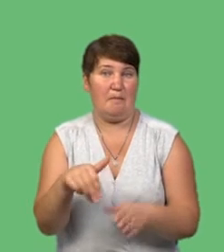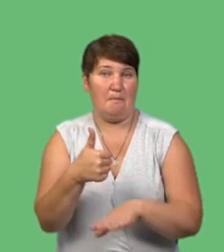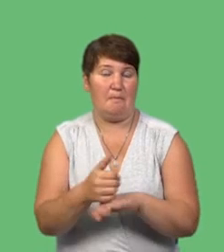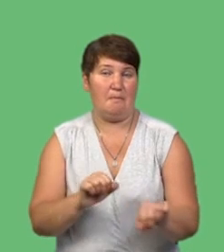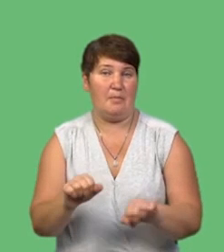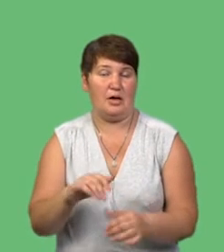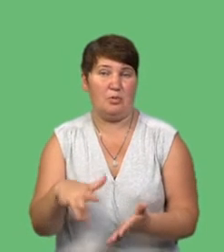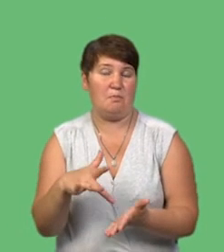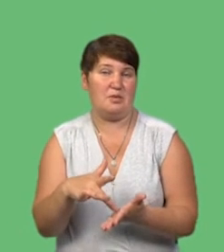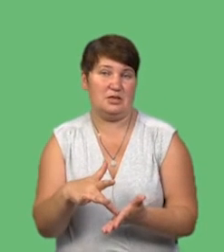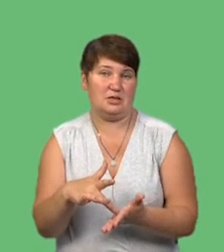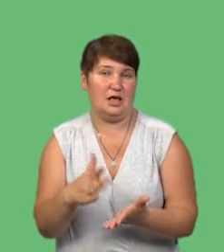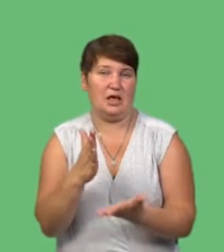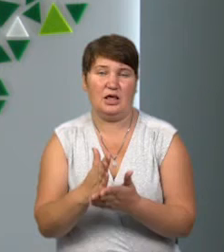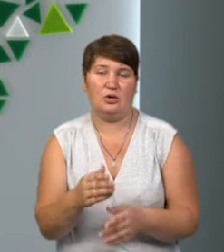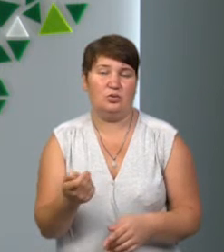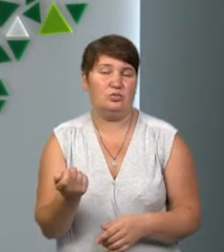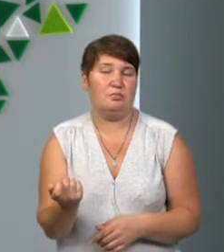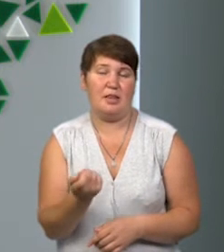є дуже мінімальні.